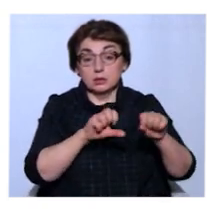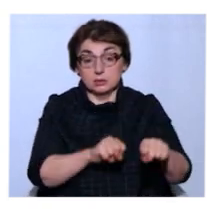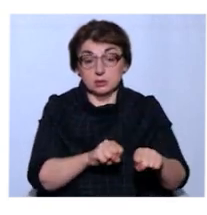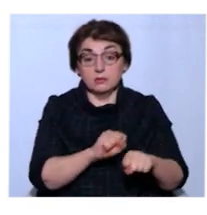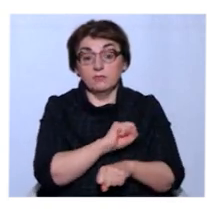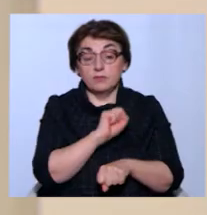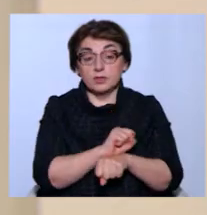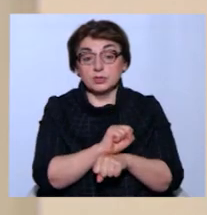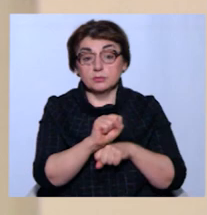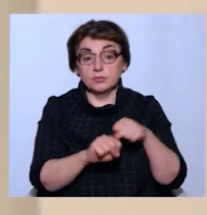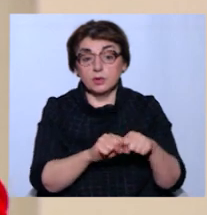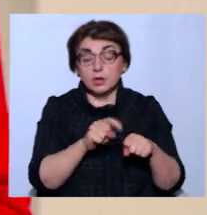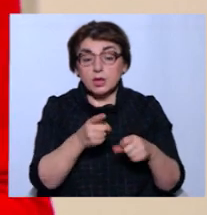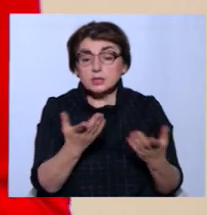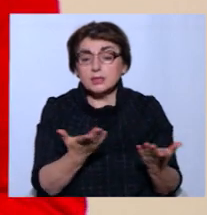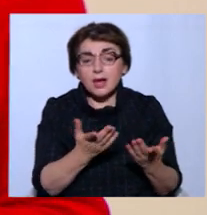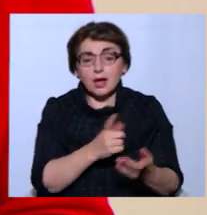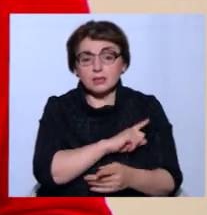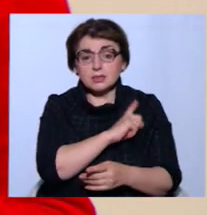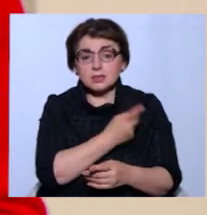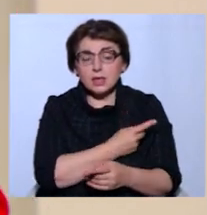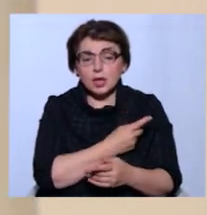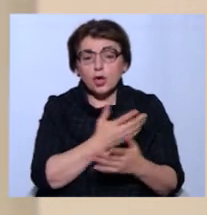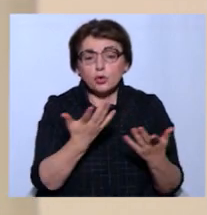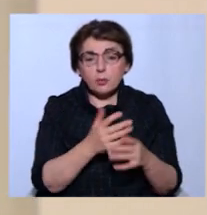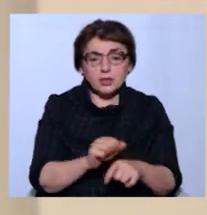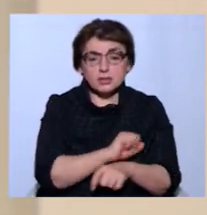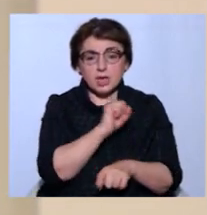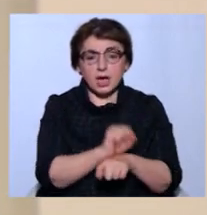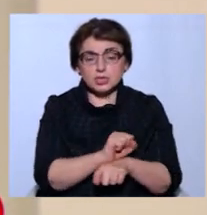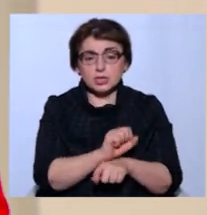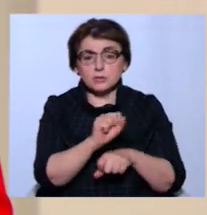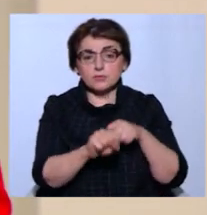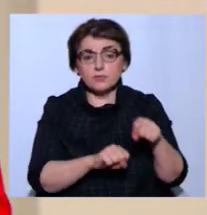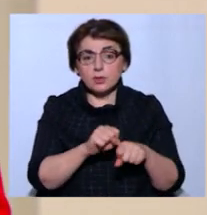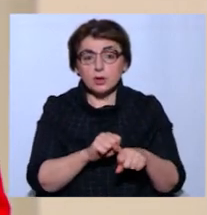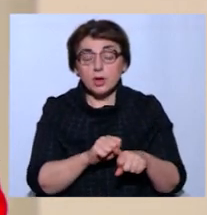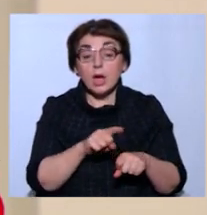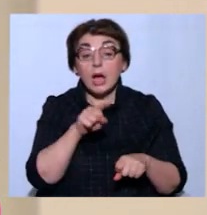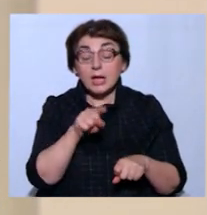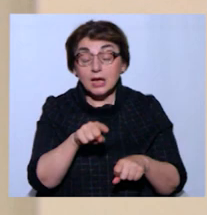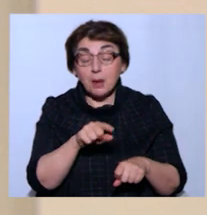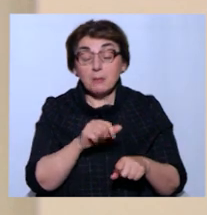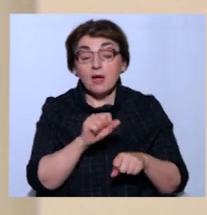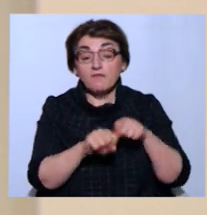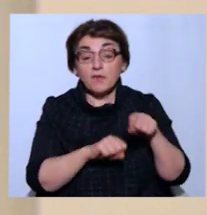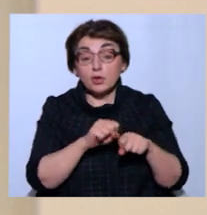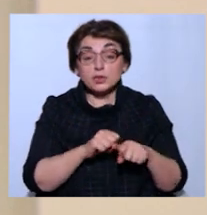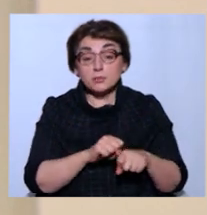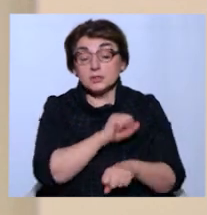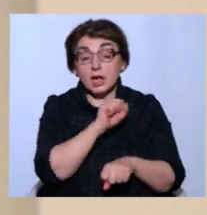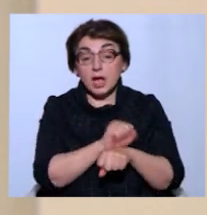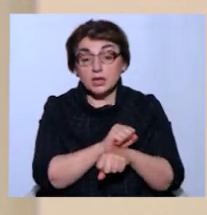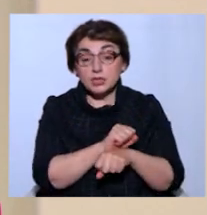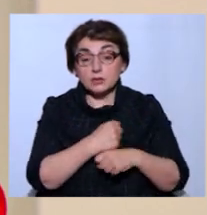ველოსიპედი. და რა არის ის ძალა, რომელიც აჩერებს ველოსიპედს? ველოსიპედს აჩერებს ხახუნის ძალა.